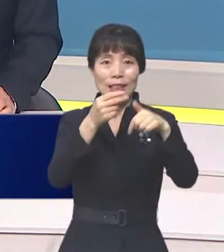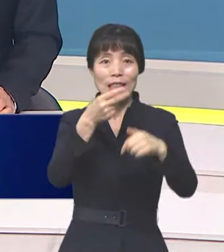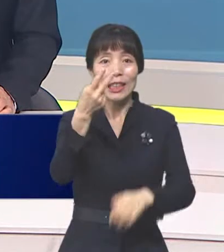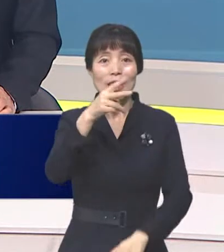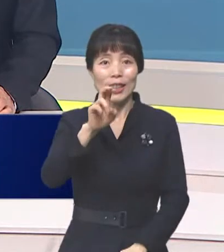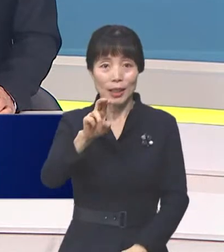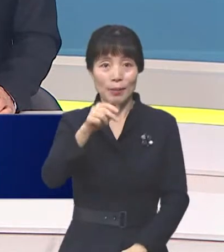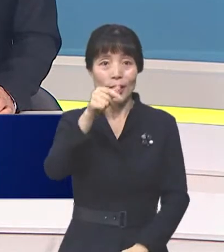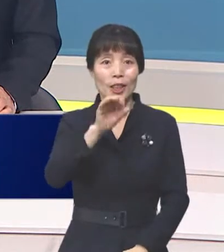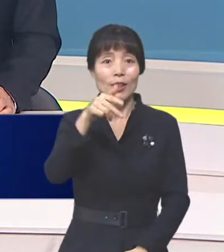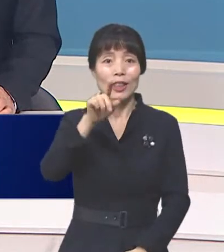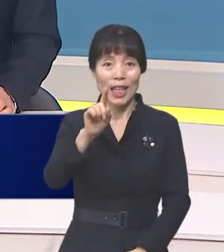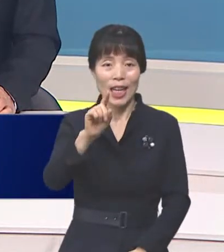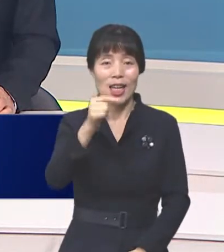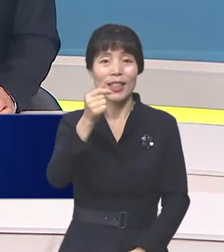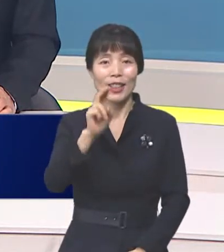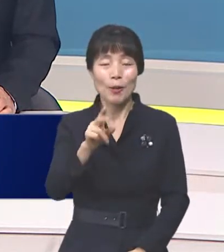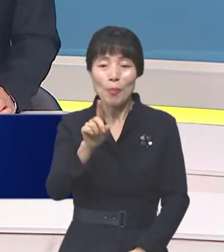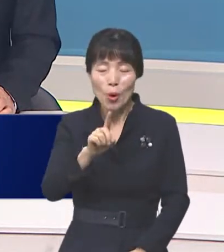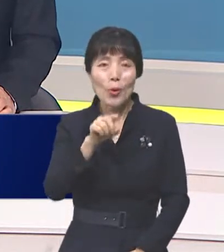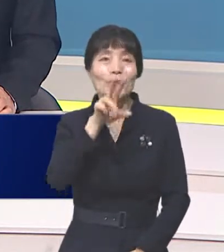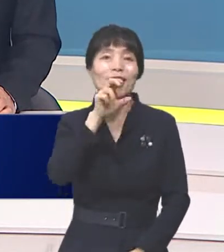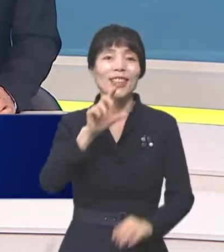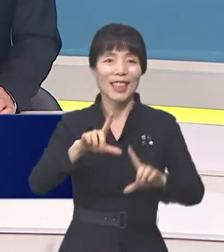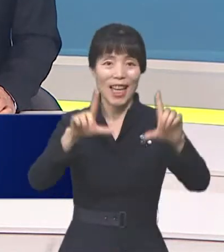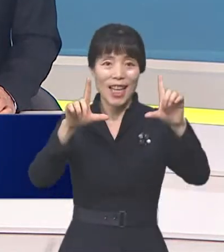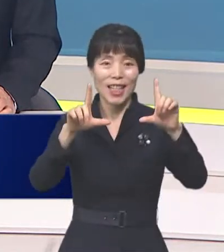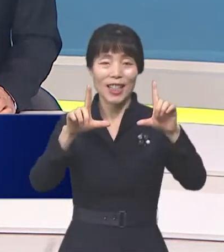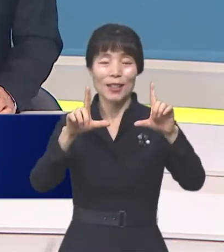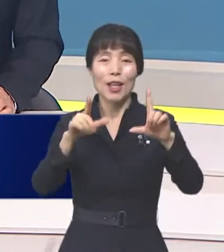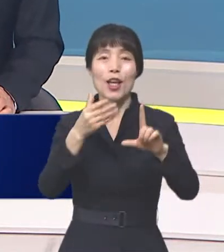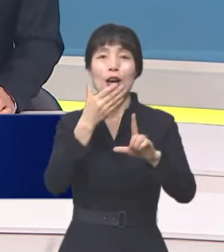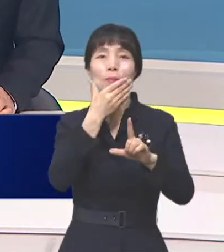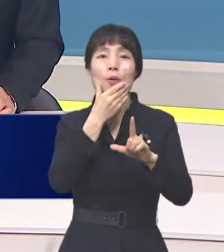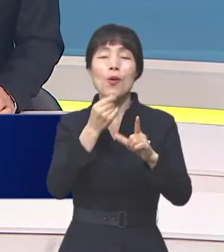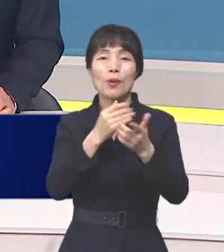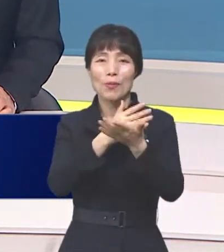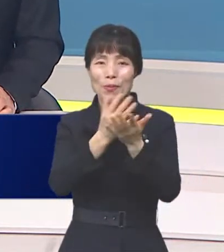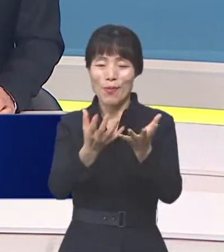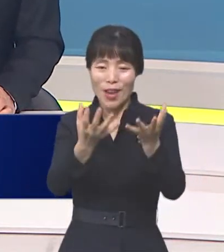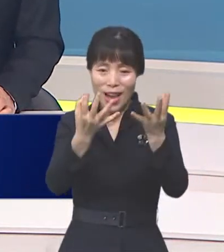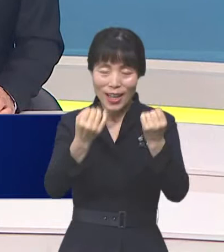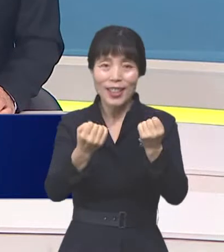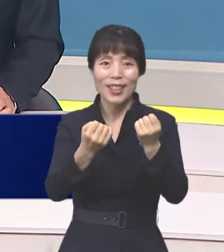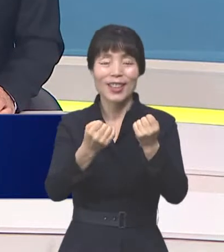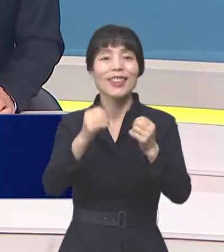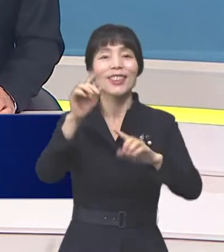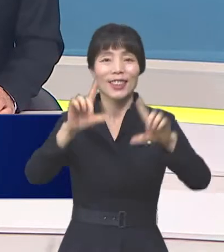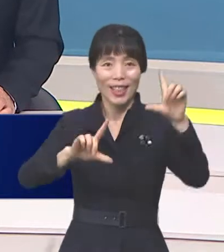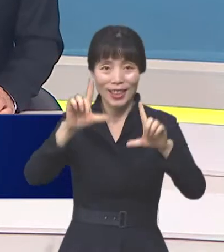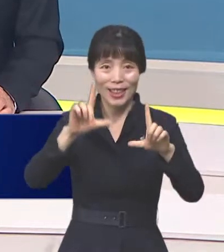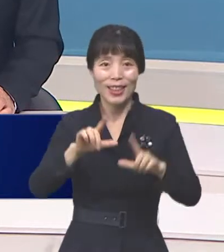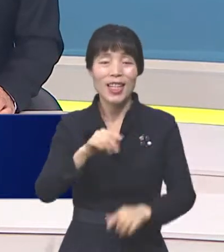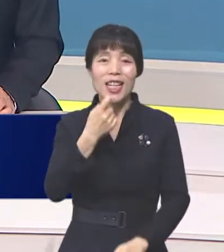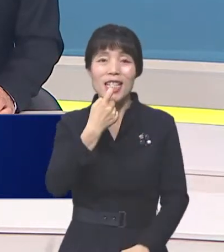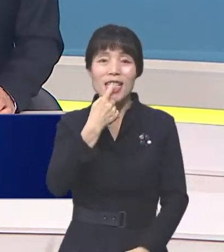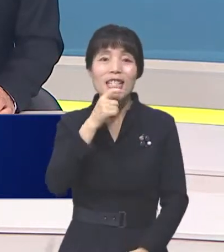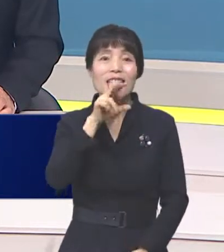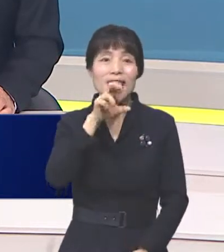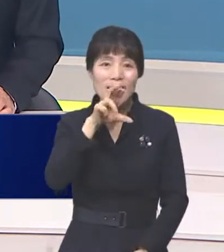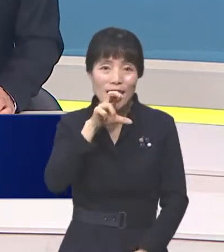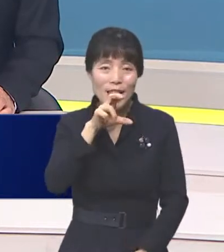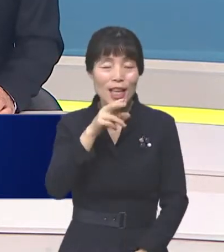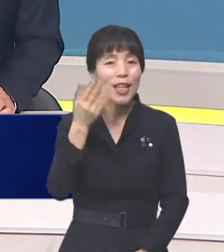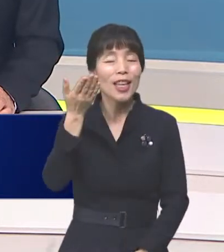2020년 경자년은 쥐의해죠. 쥐는 다복함을 상징한다고 하는데요. 특히 경자년의 흰쥐는 옛부터 상서로운